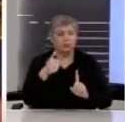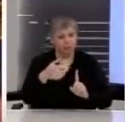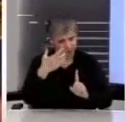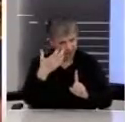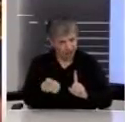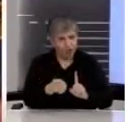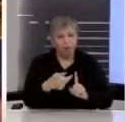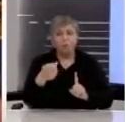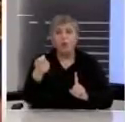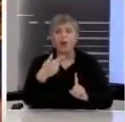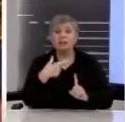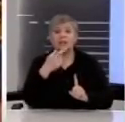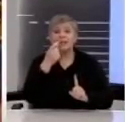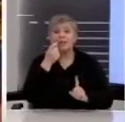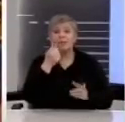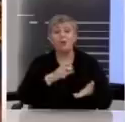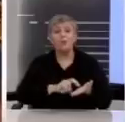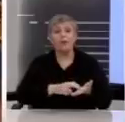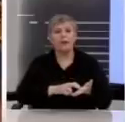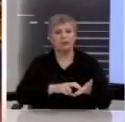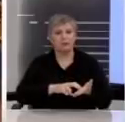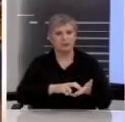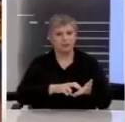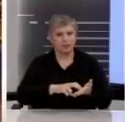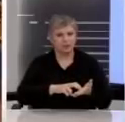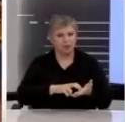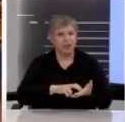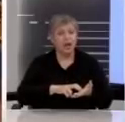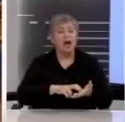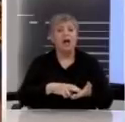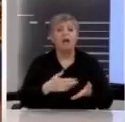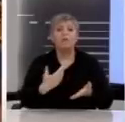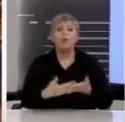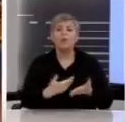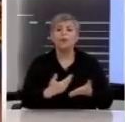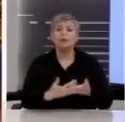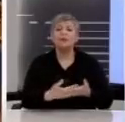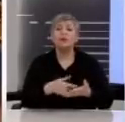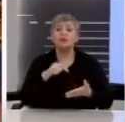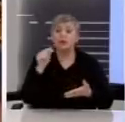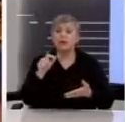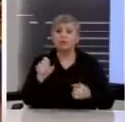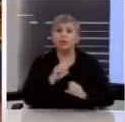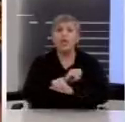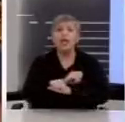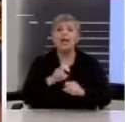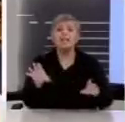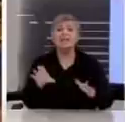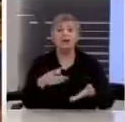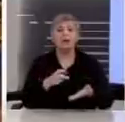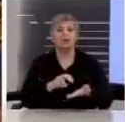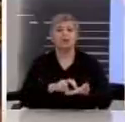από την πλευρά του πρέσβη, απεδείχθη ότι ήταν η πηγή της πρεσβείας, βάσει της οποίας πηγής